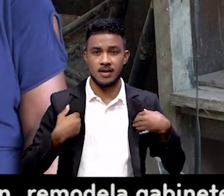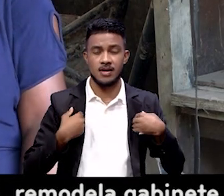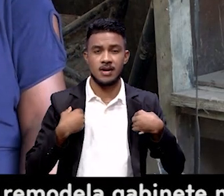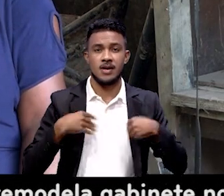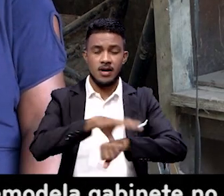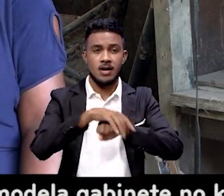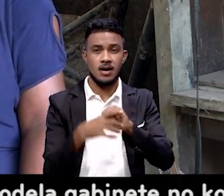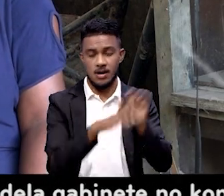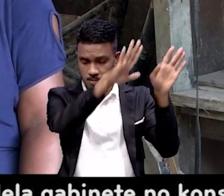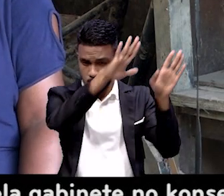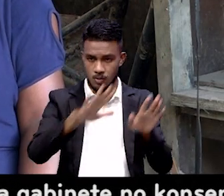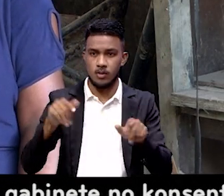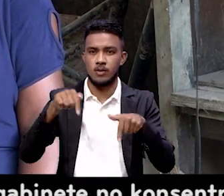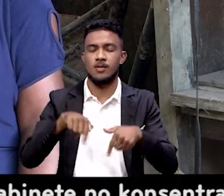ton mai.